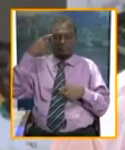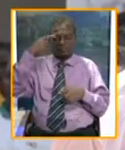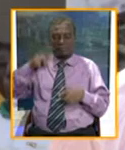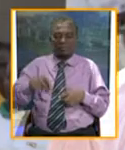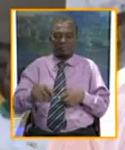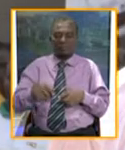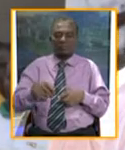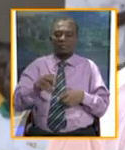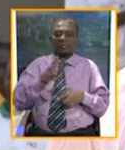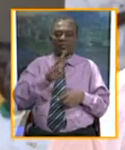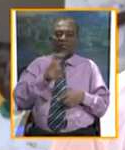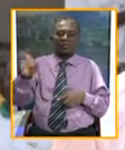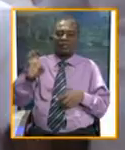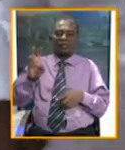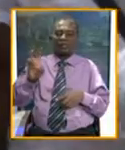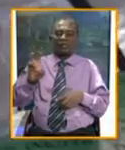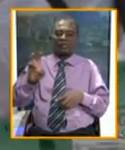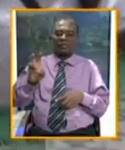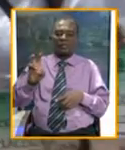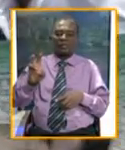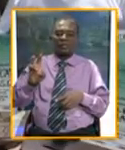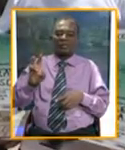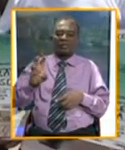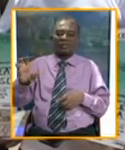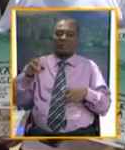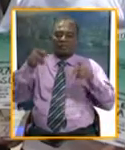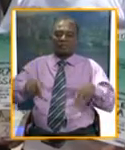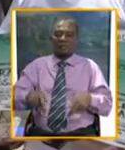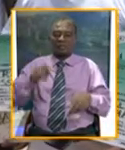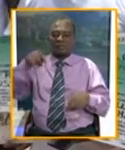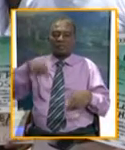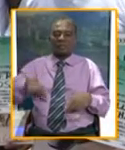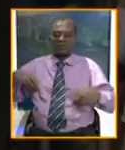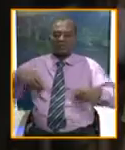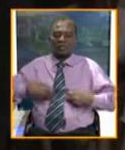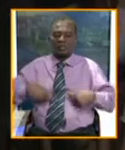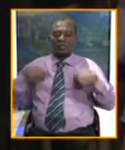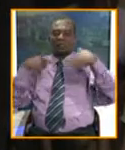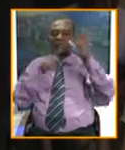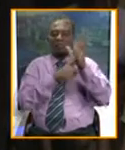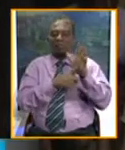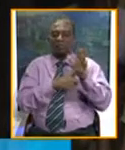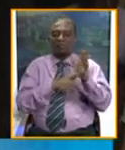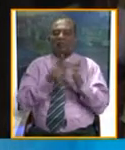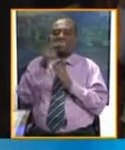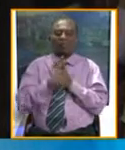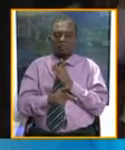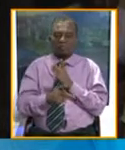plus de 4600 personnes. Il faut que les jeunes montent